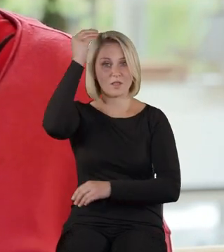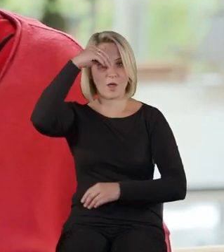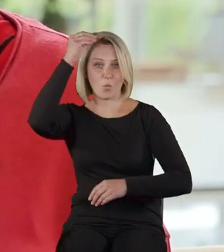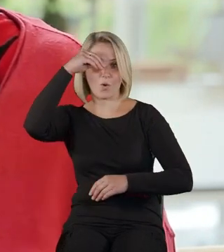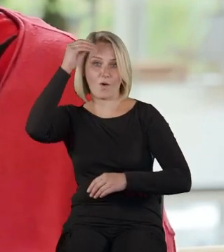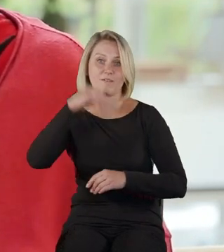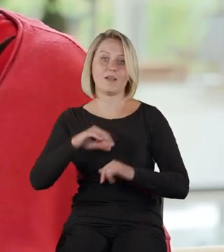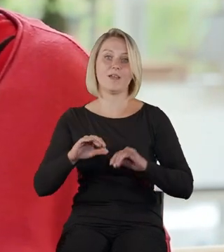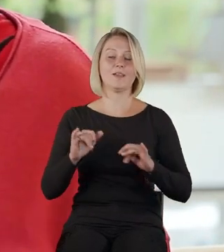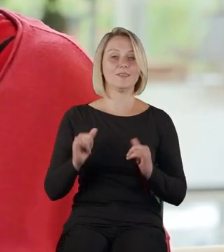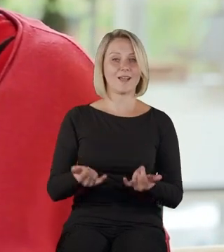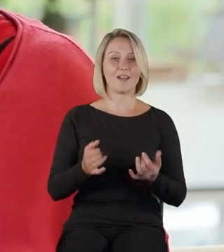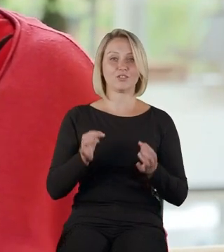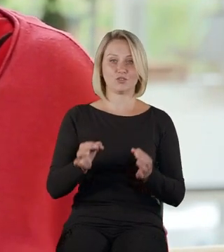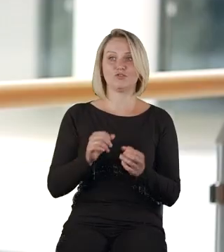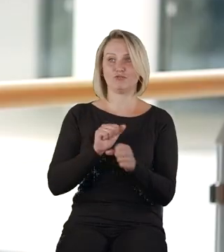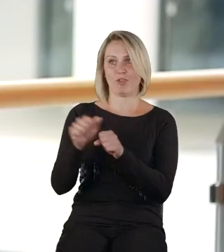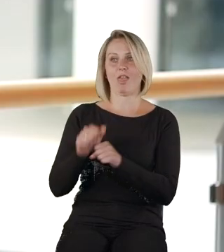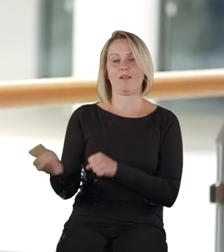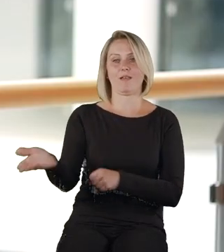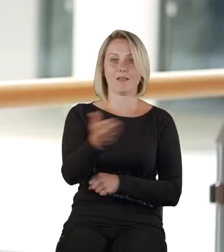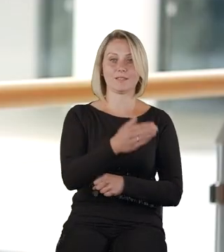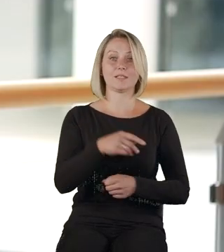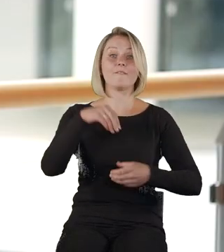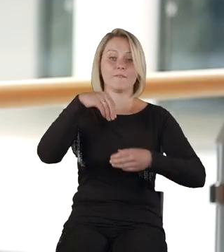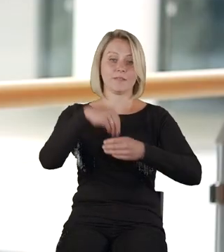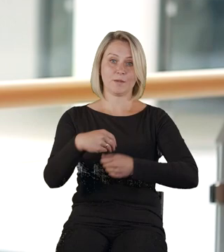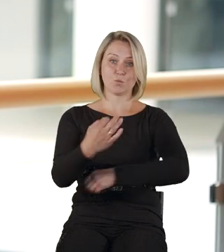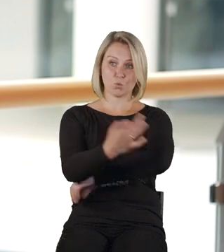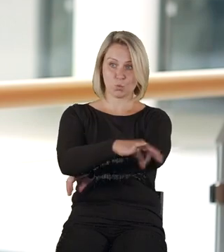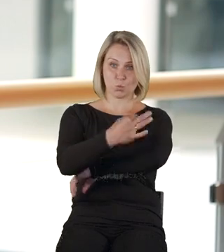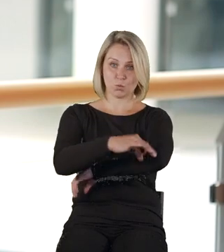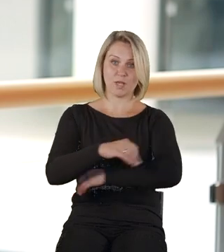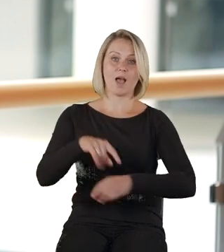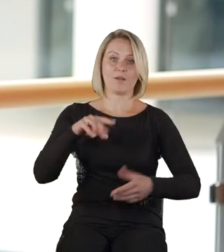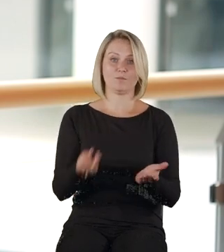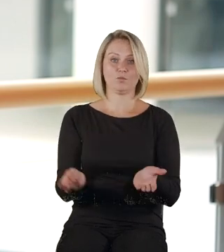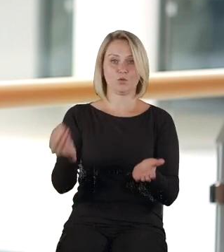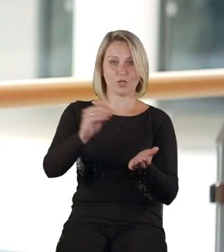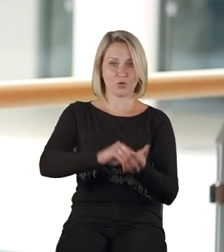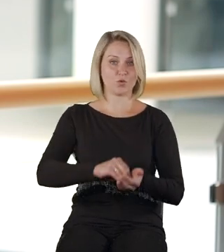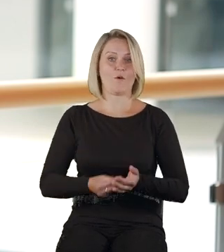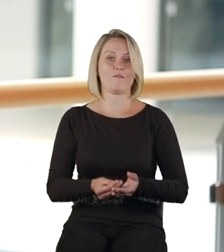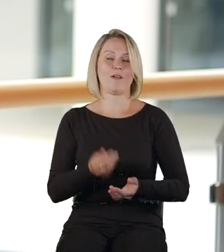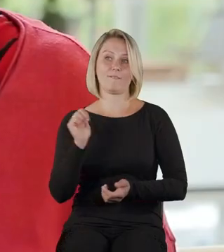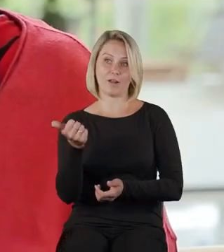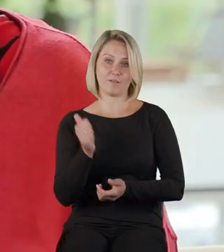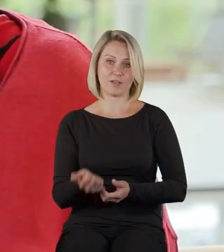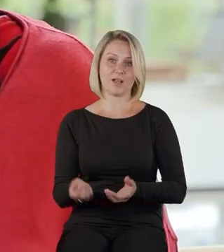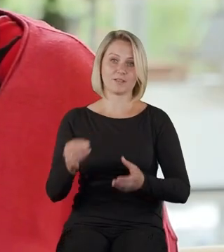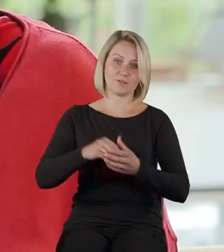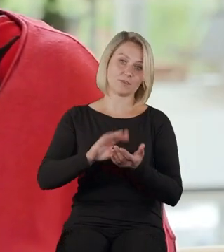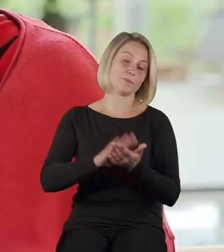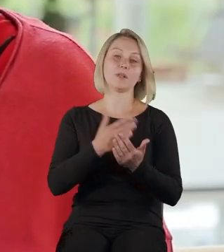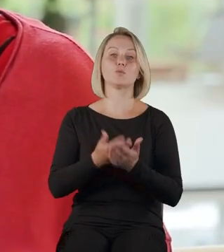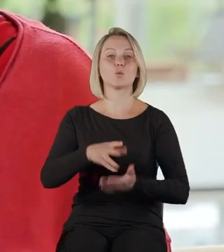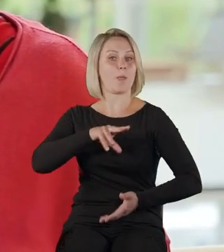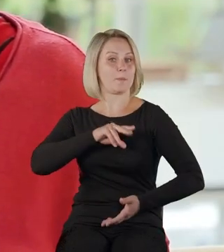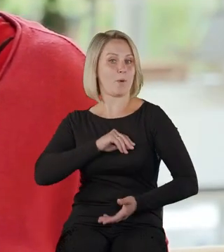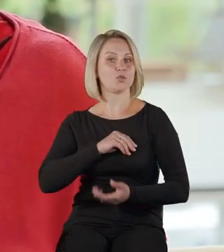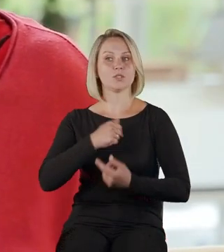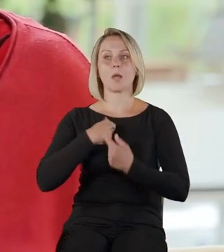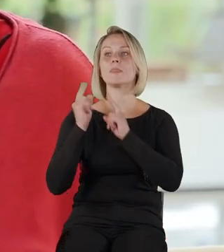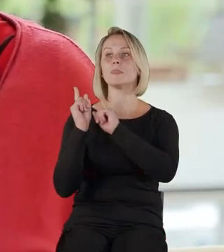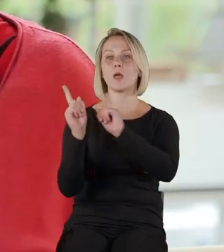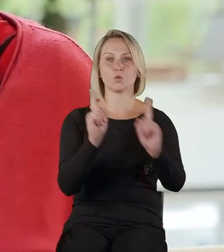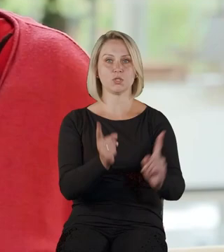naukowe, które nam towarzyszą. W ramach studiów zdobywacie Państwo także dodatkowe kompetencje, na przykład uprawnienia